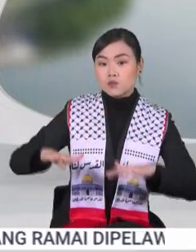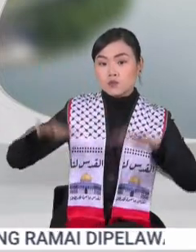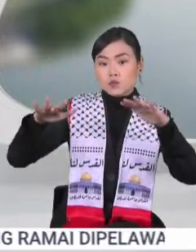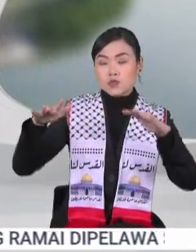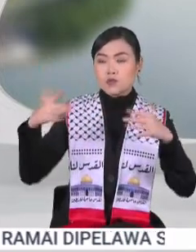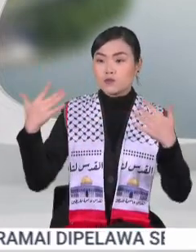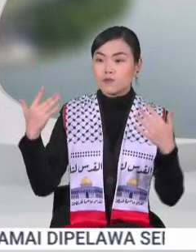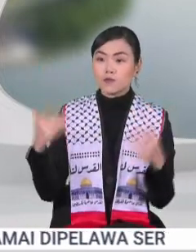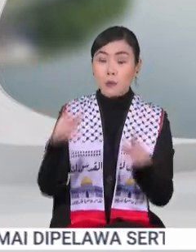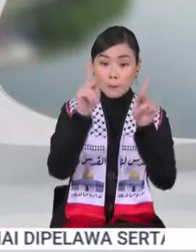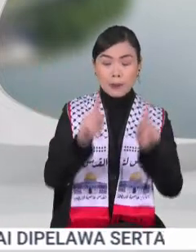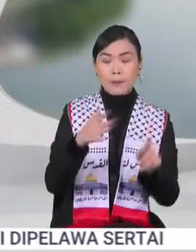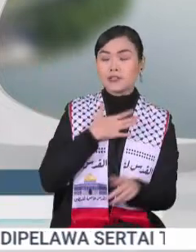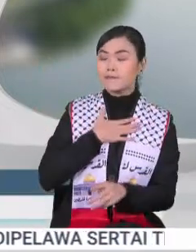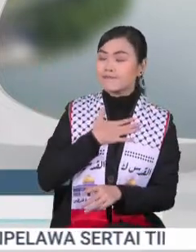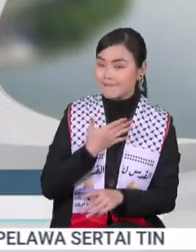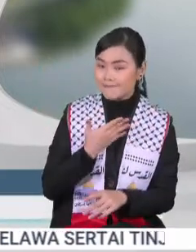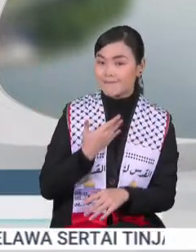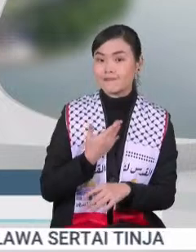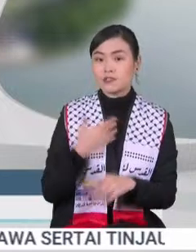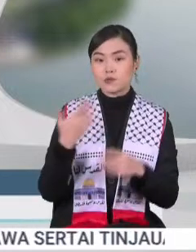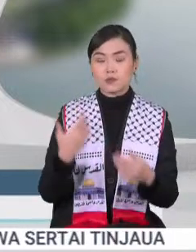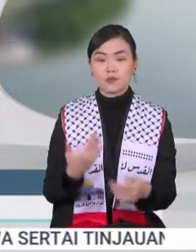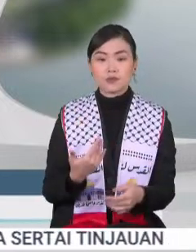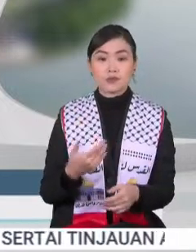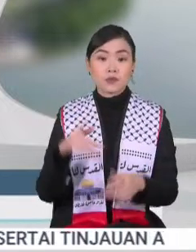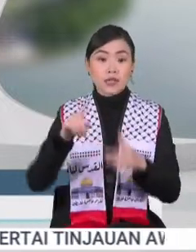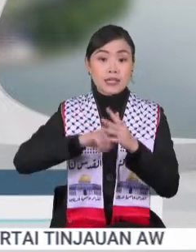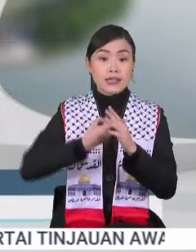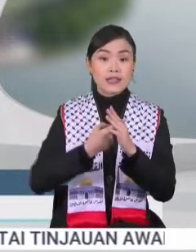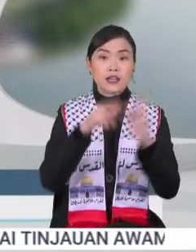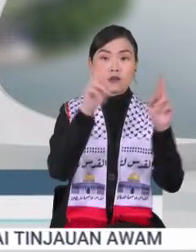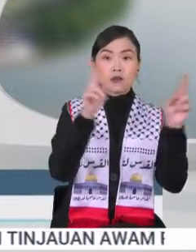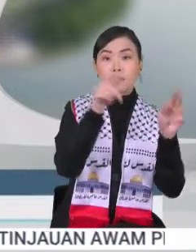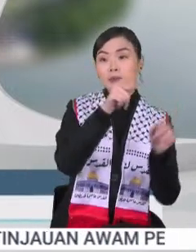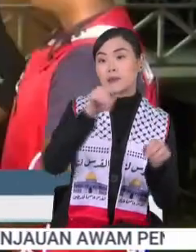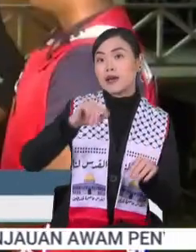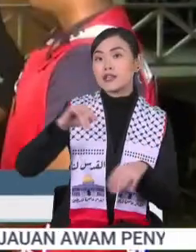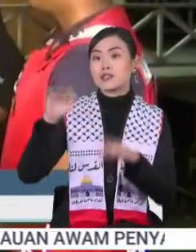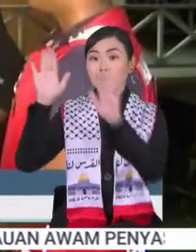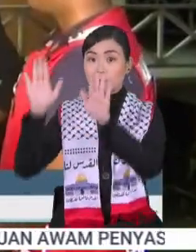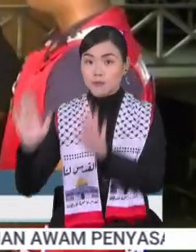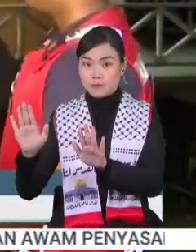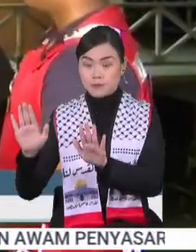dihargai penduduk fenomena berkenaan berlaku sejak Rabu lalu hingga ahad